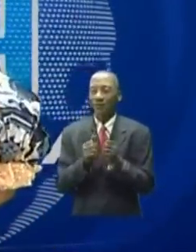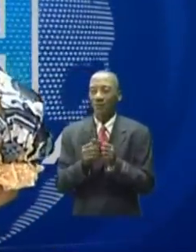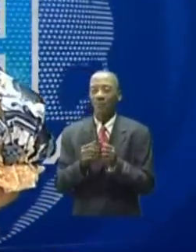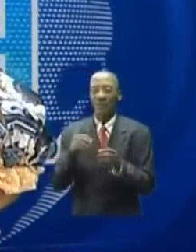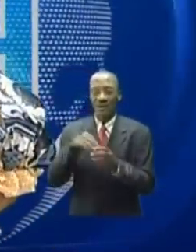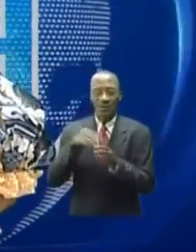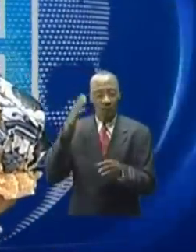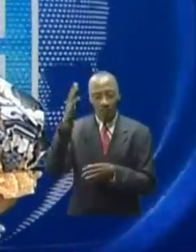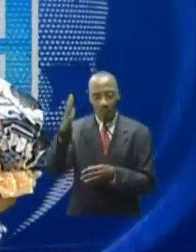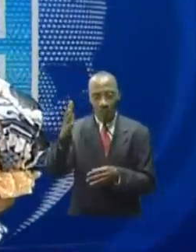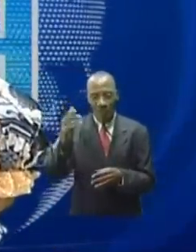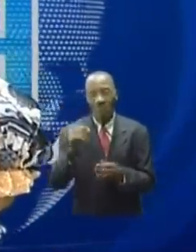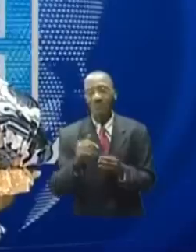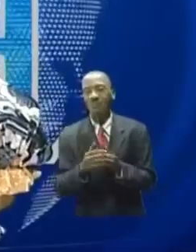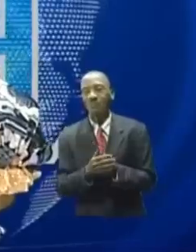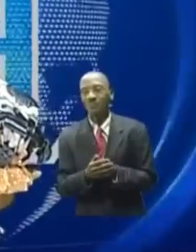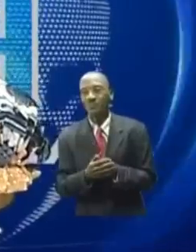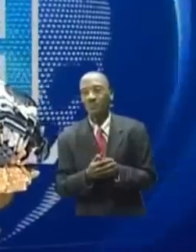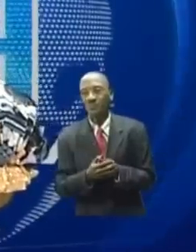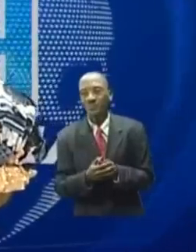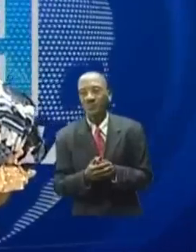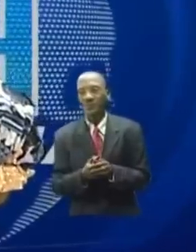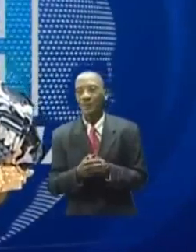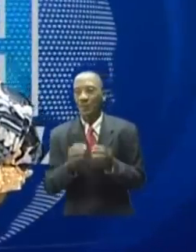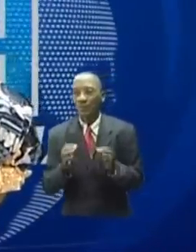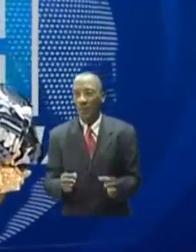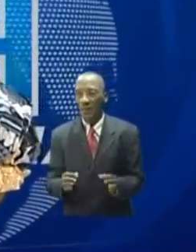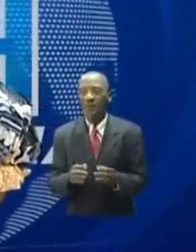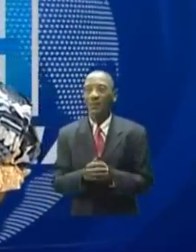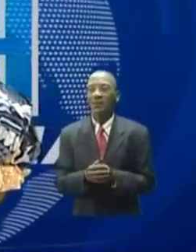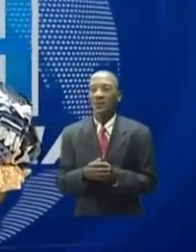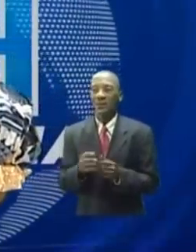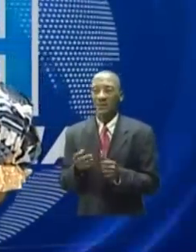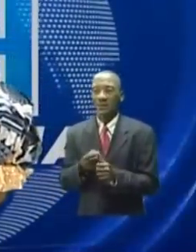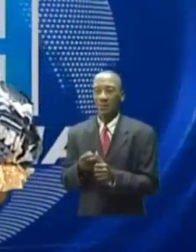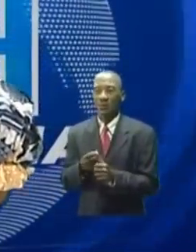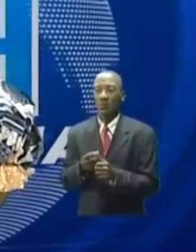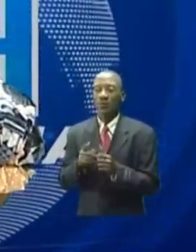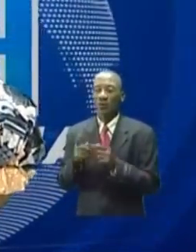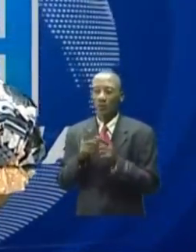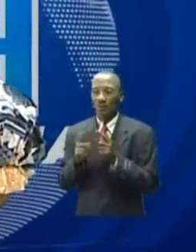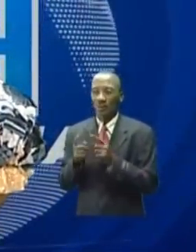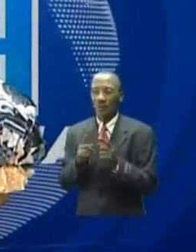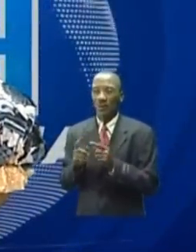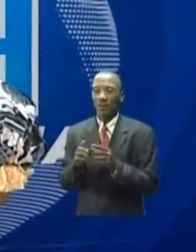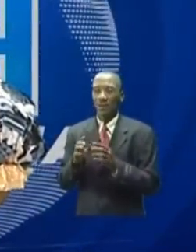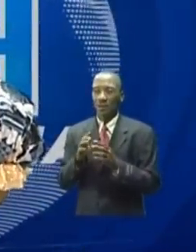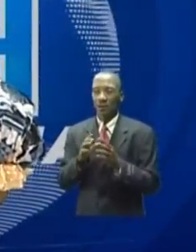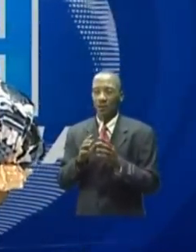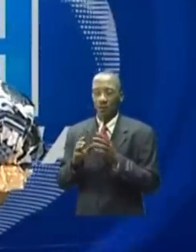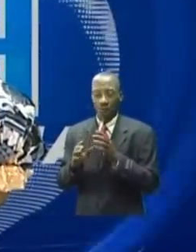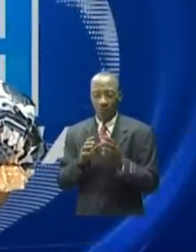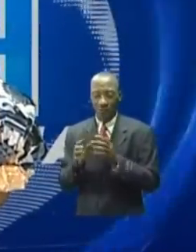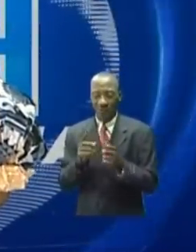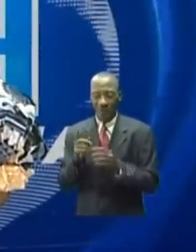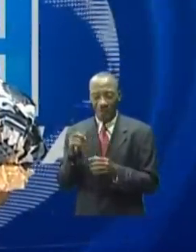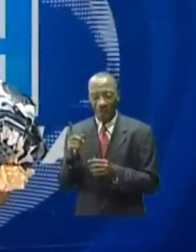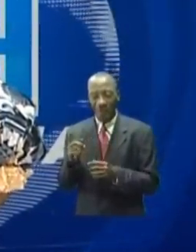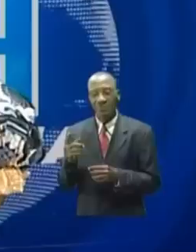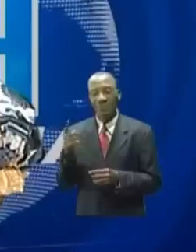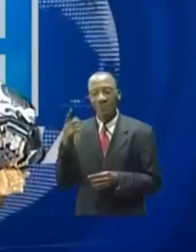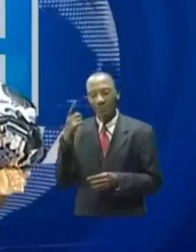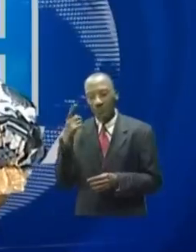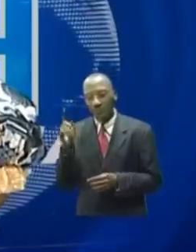Et puis, à l'environnement, des mouvements, des produits chimiques et polluants sont soumis à des différentes conventions auxquelles la